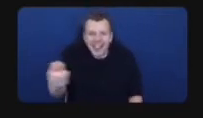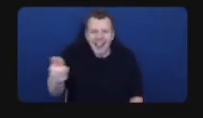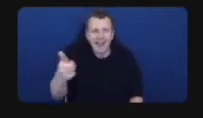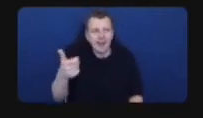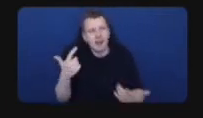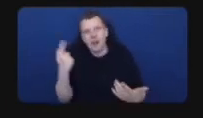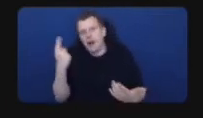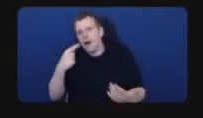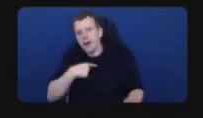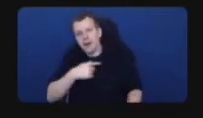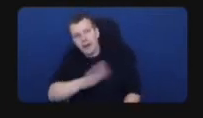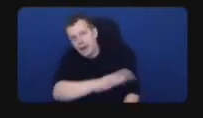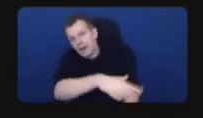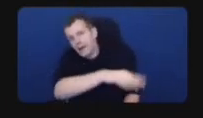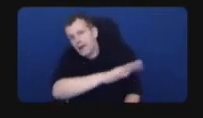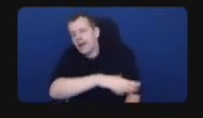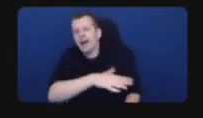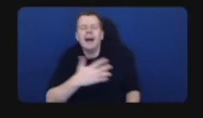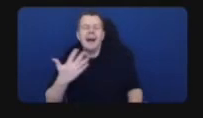所以